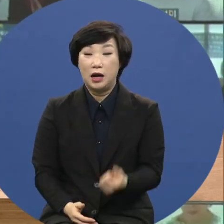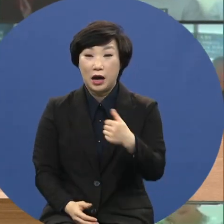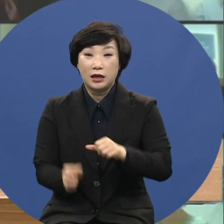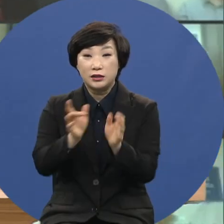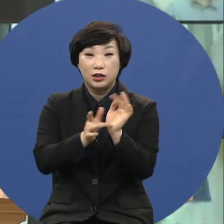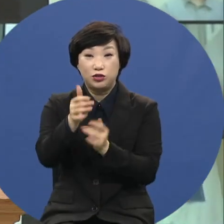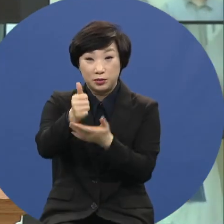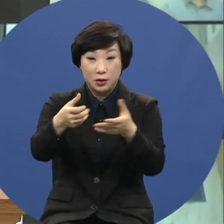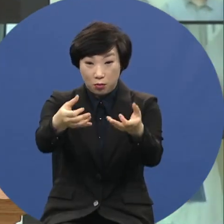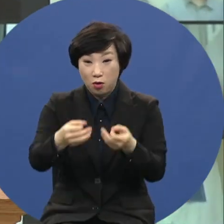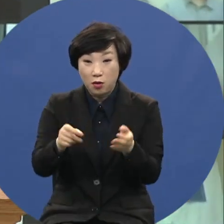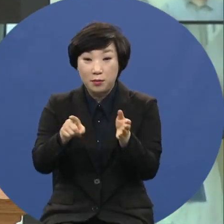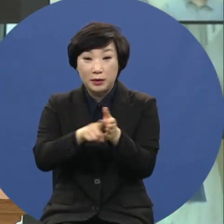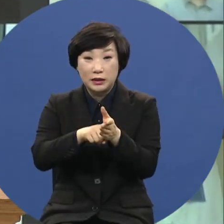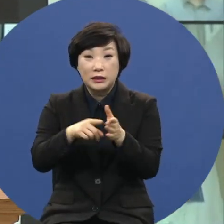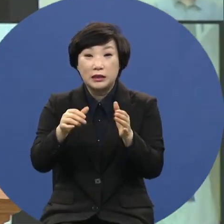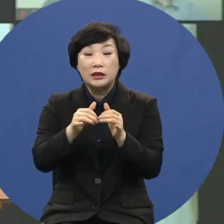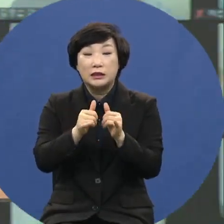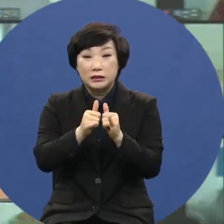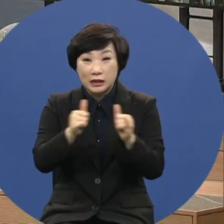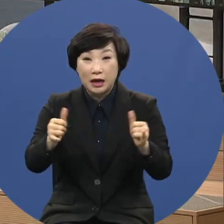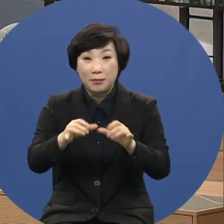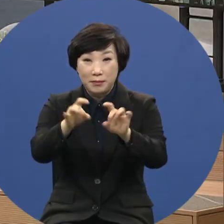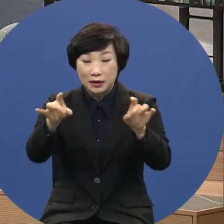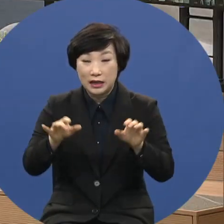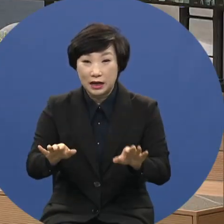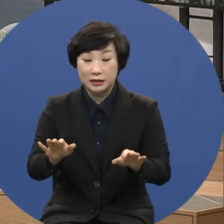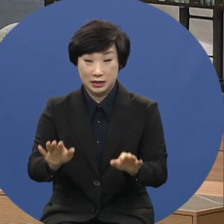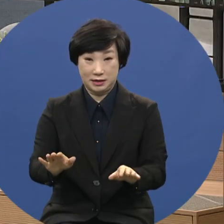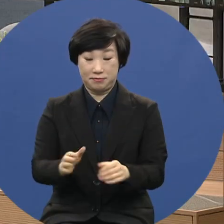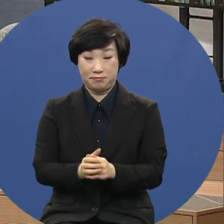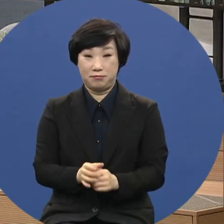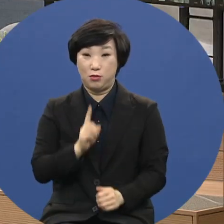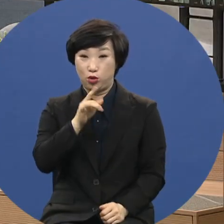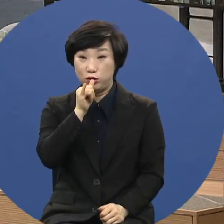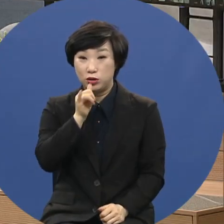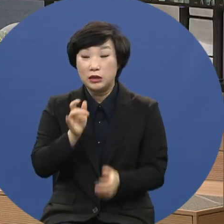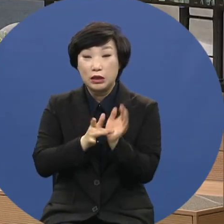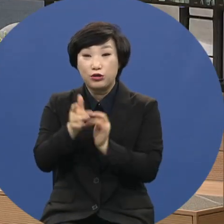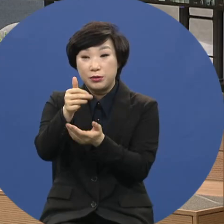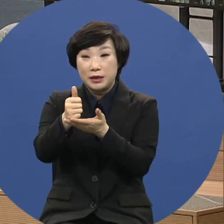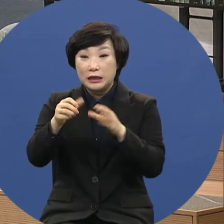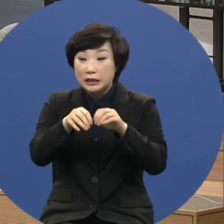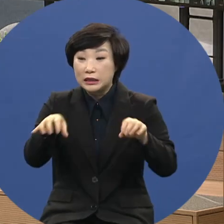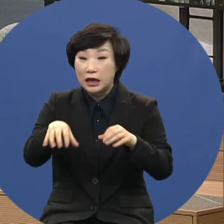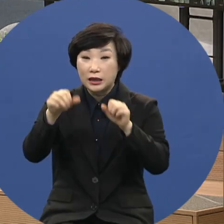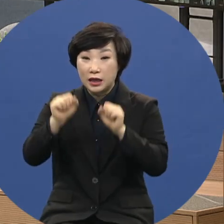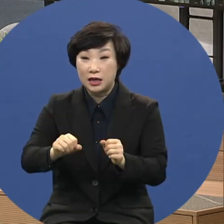아들을 보고 믿는 자마다. 근데 예수께서 이 땅에 계실 때, 자, 바다를